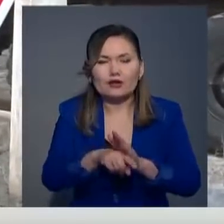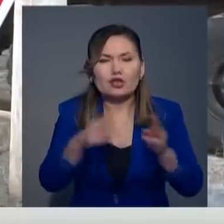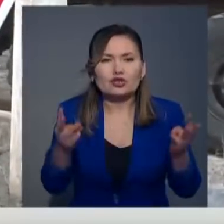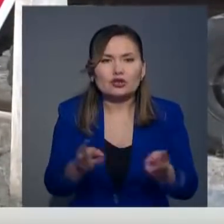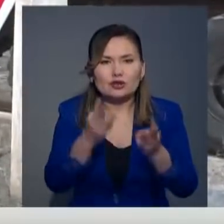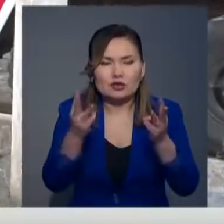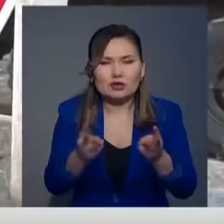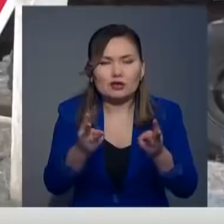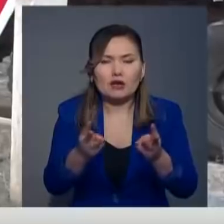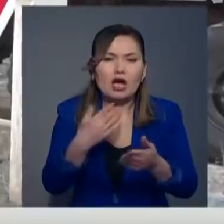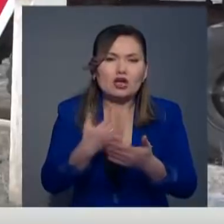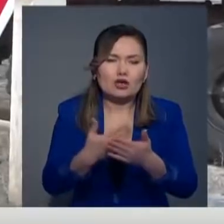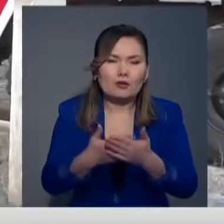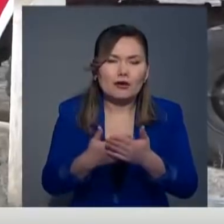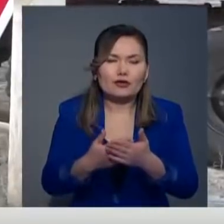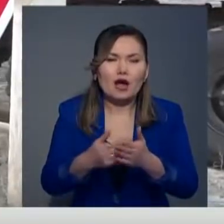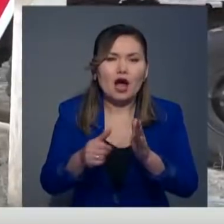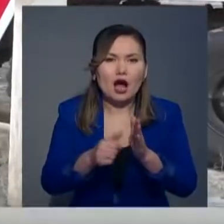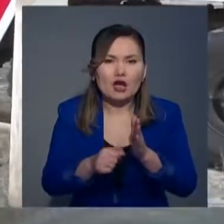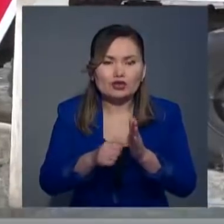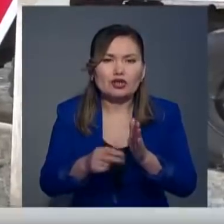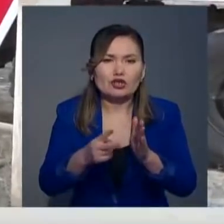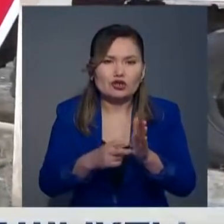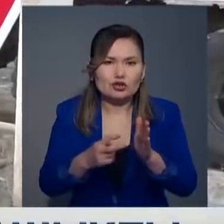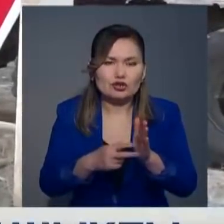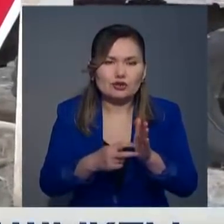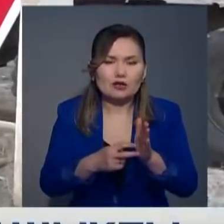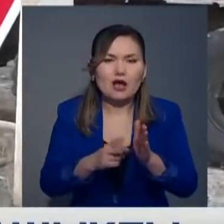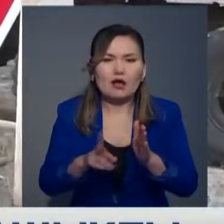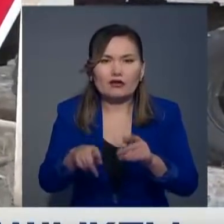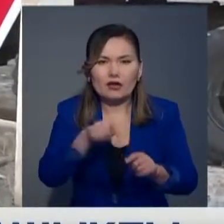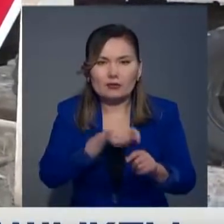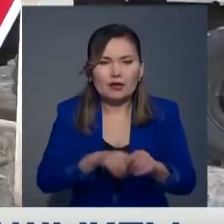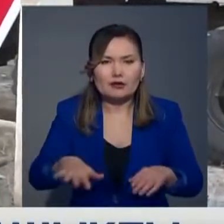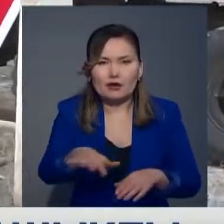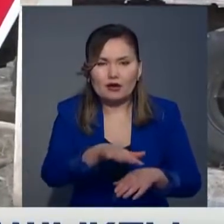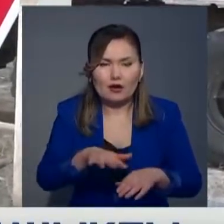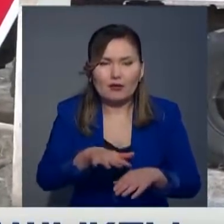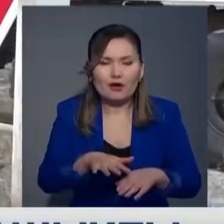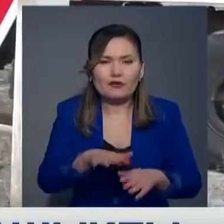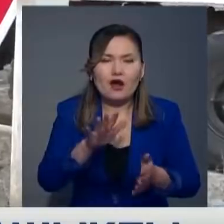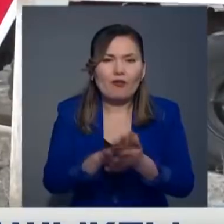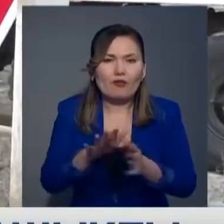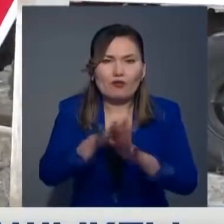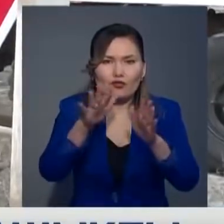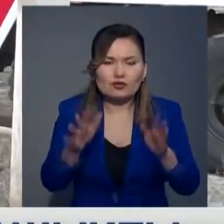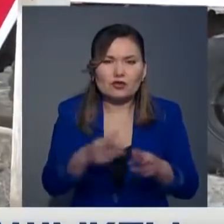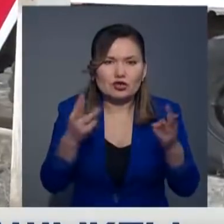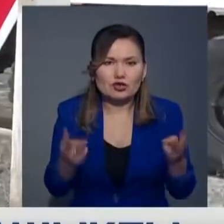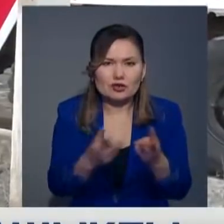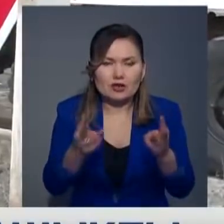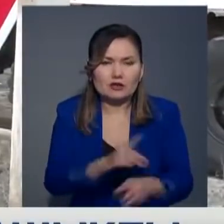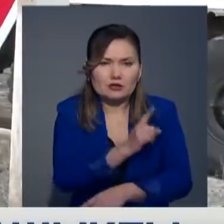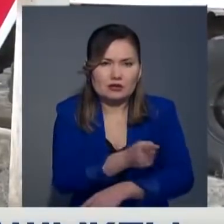атқан шамамен бір 600-700 шаршы метр жанып атқан қалдық мусорлар жанған екен.